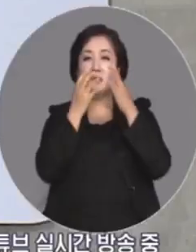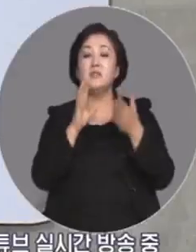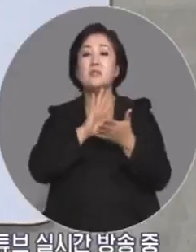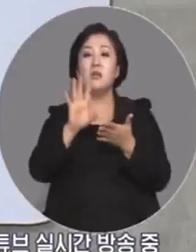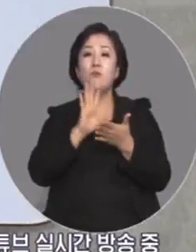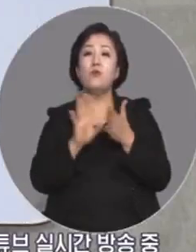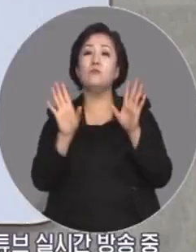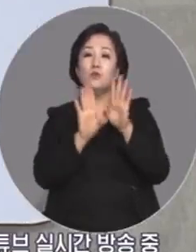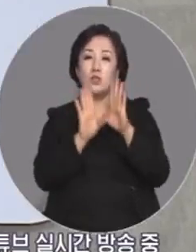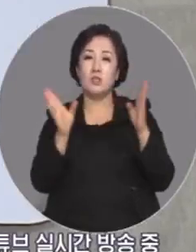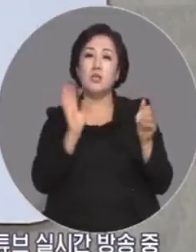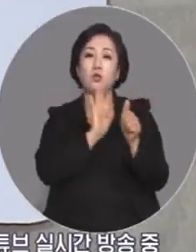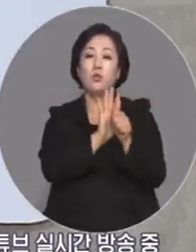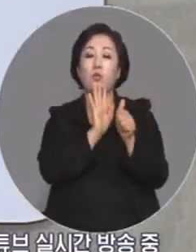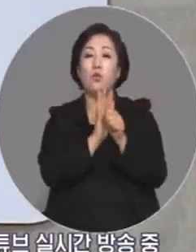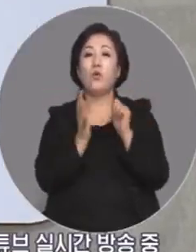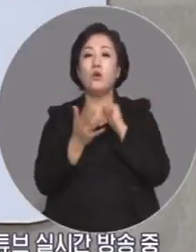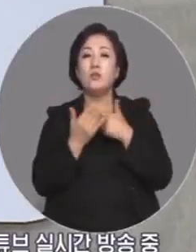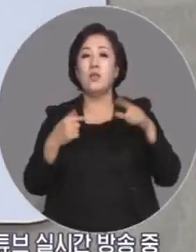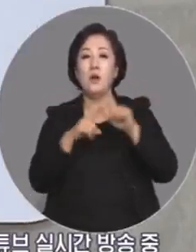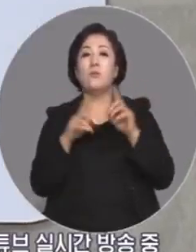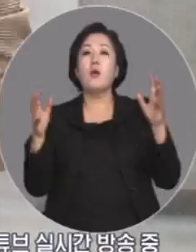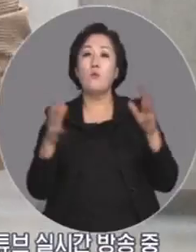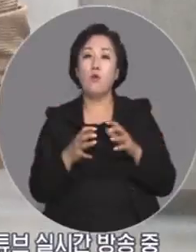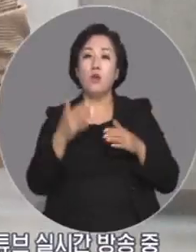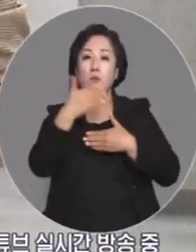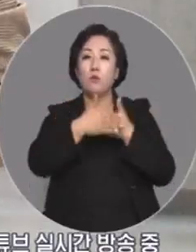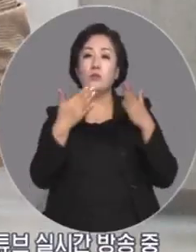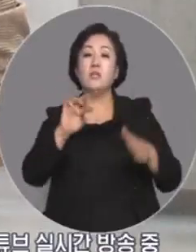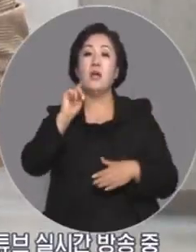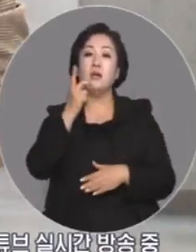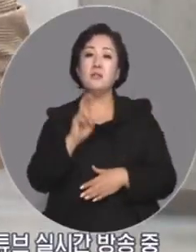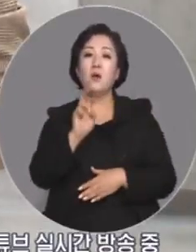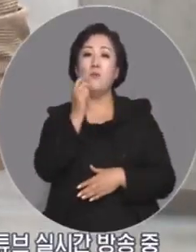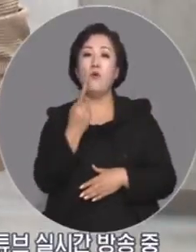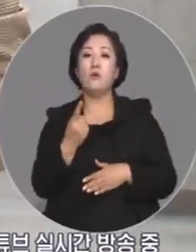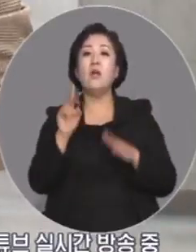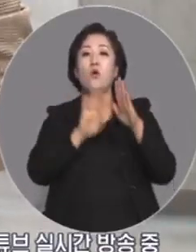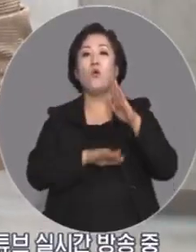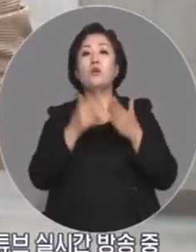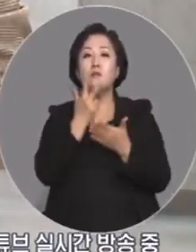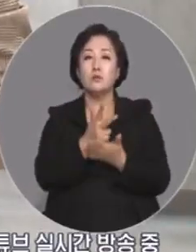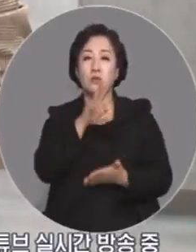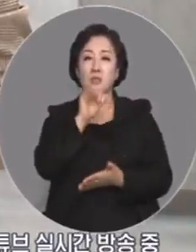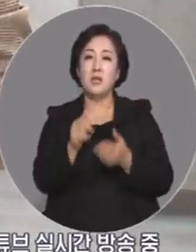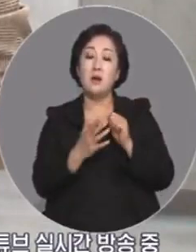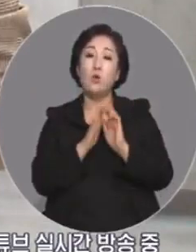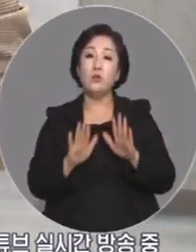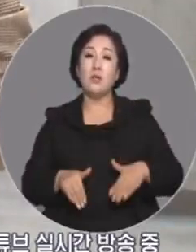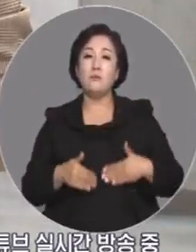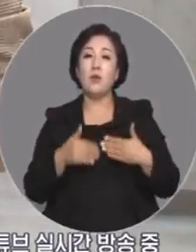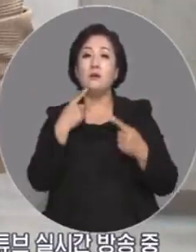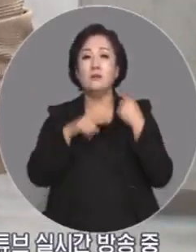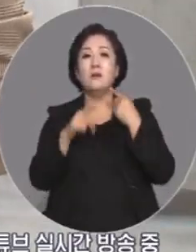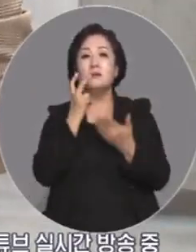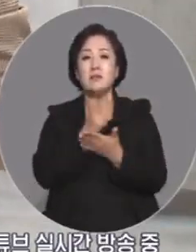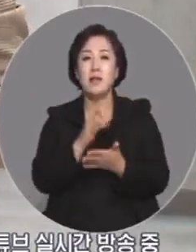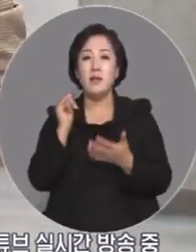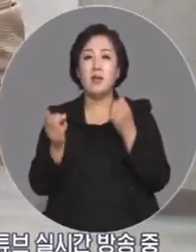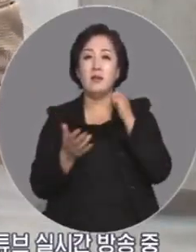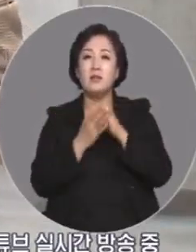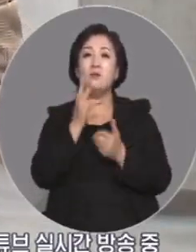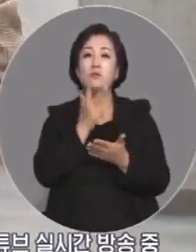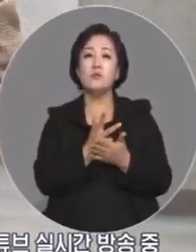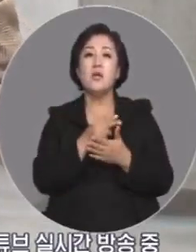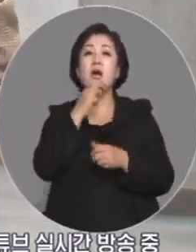있습니다. 이 청년 창업가들이 모여 있는 이곳은 삼호동의 한 공영 주차장입니다. 남구가 청년 지원 정책으로 이곳